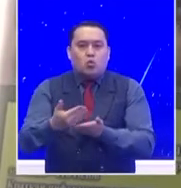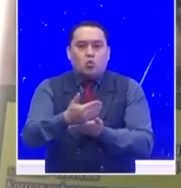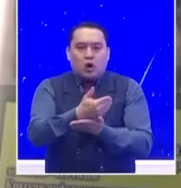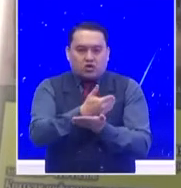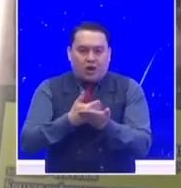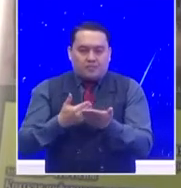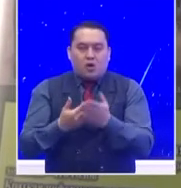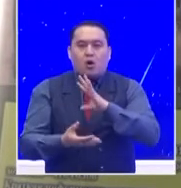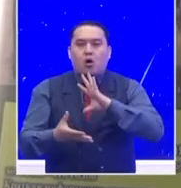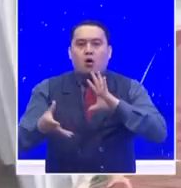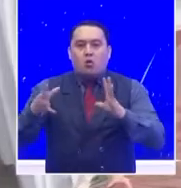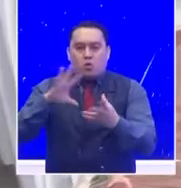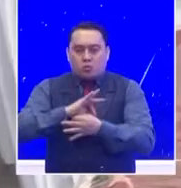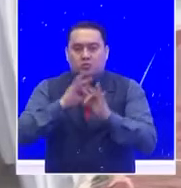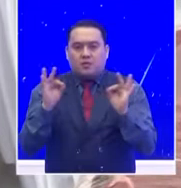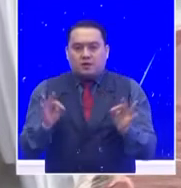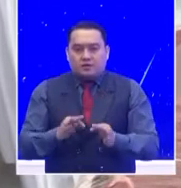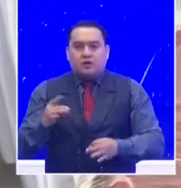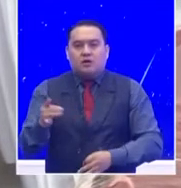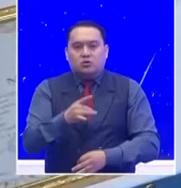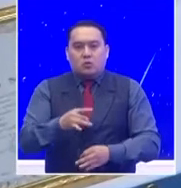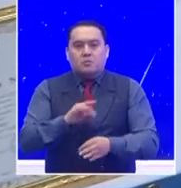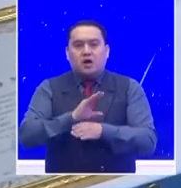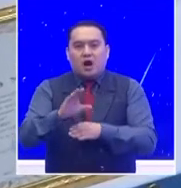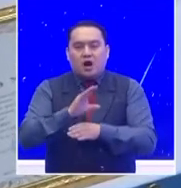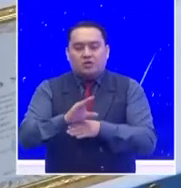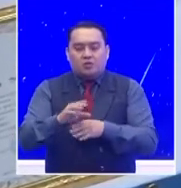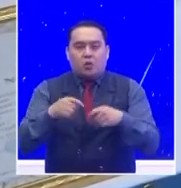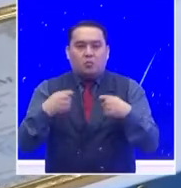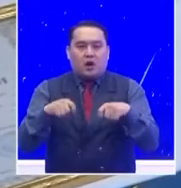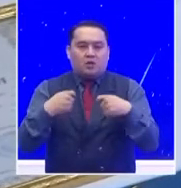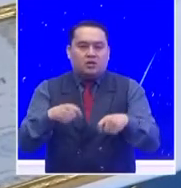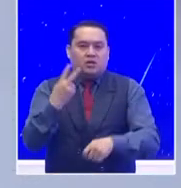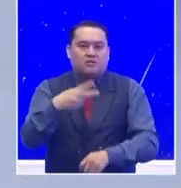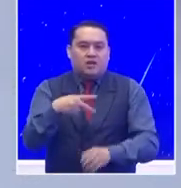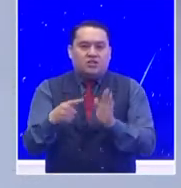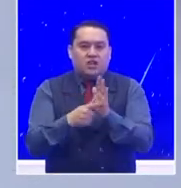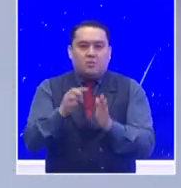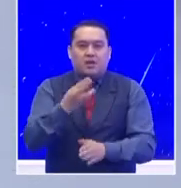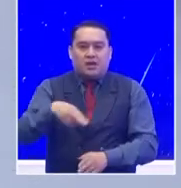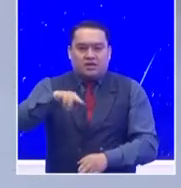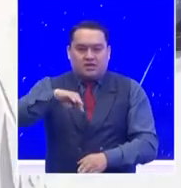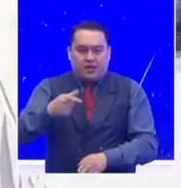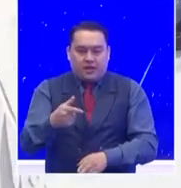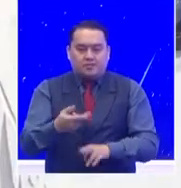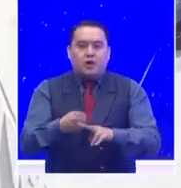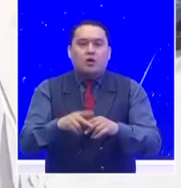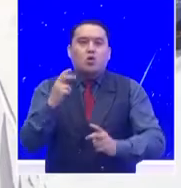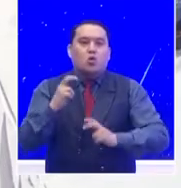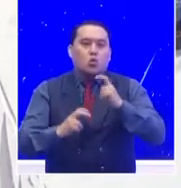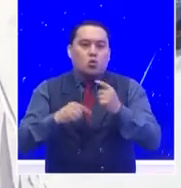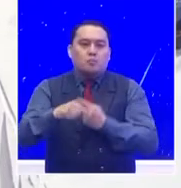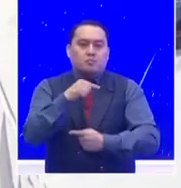В целом объем сельскохозяйственной продукции в регионе произведен на сумму около 27 миллиардов тенге. Одним из крупных